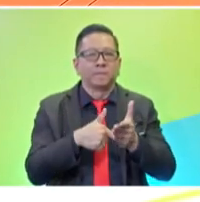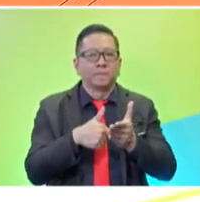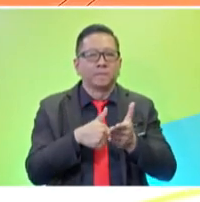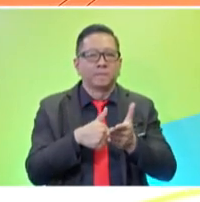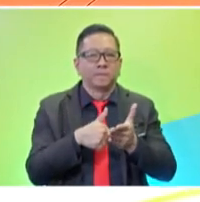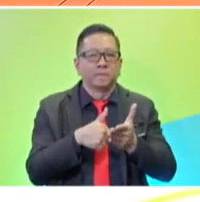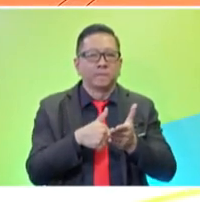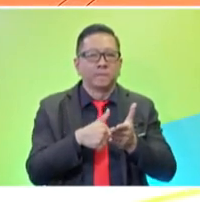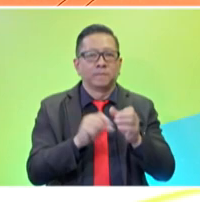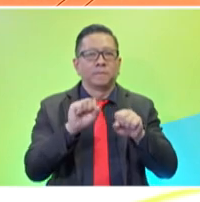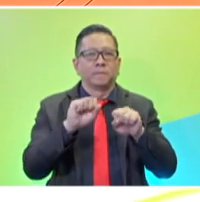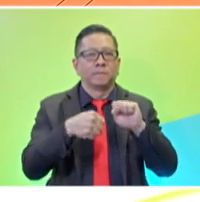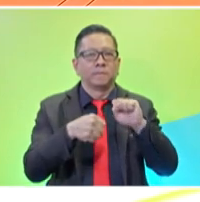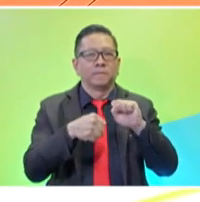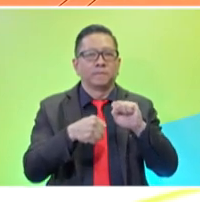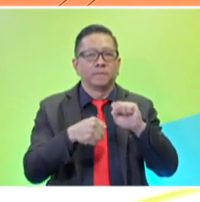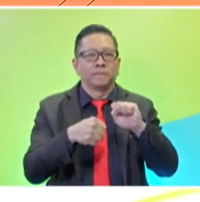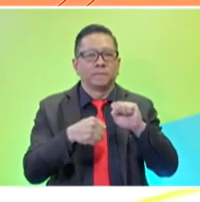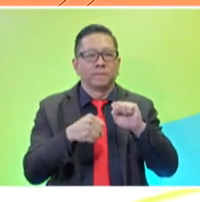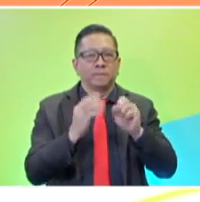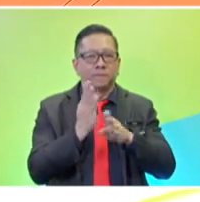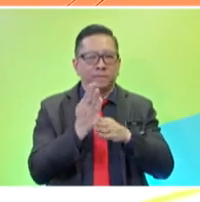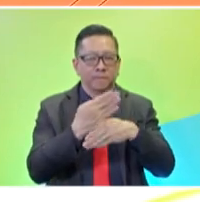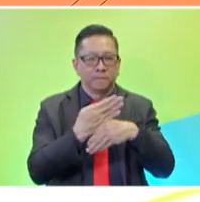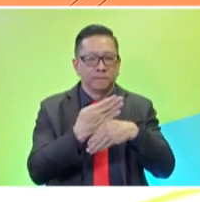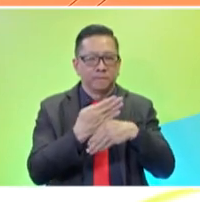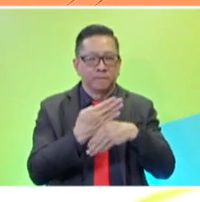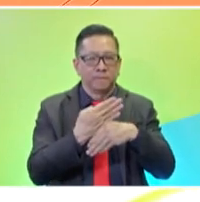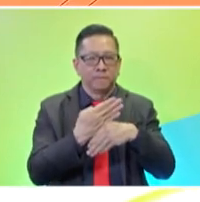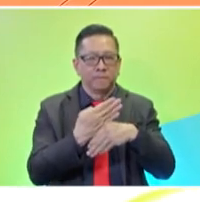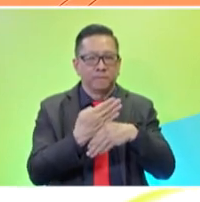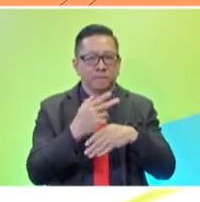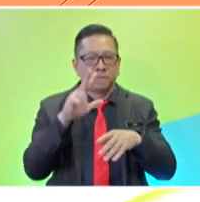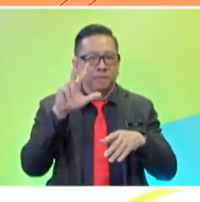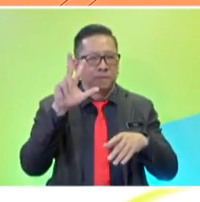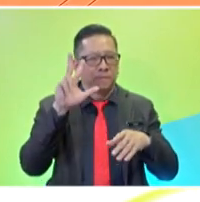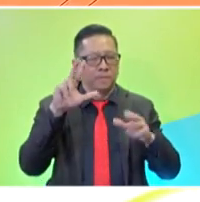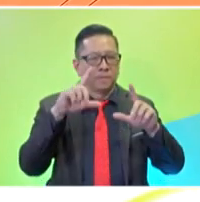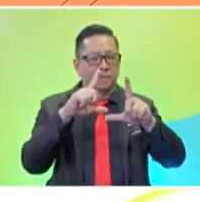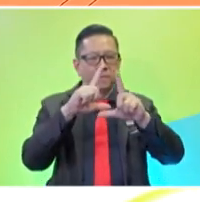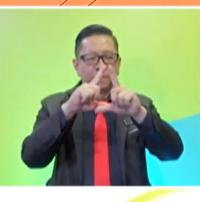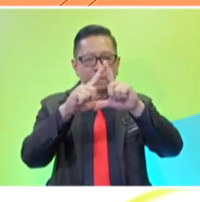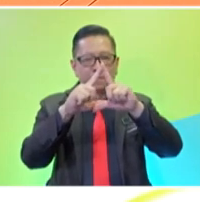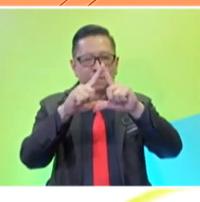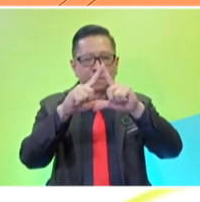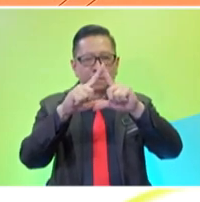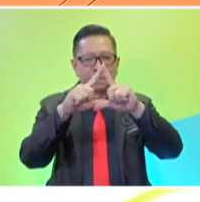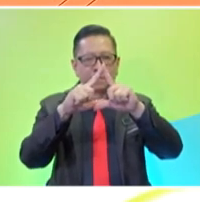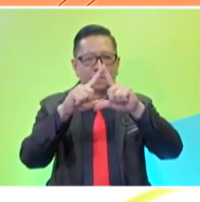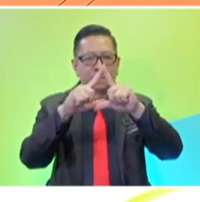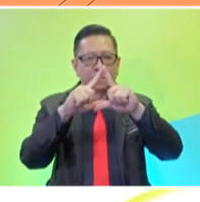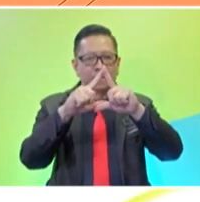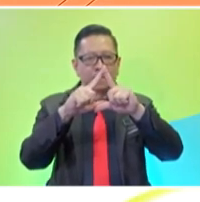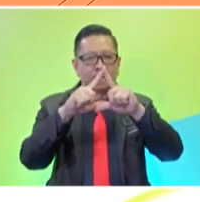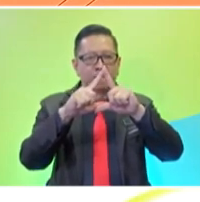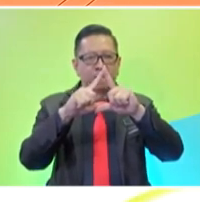supaya dia dapat bentuk tiga segi yang ditendang ikut juga di sana